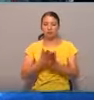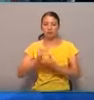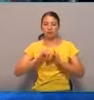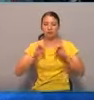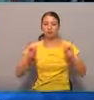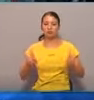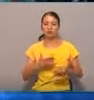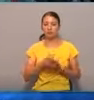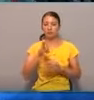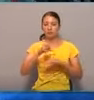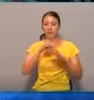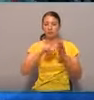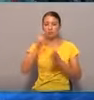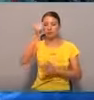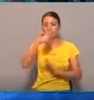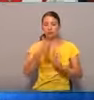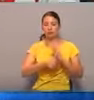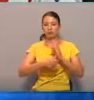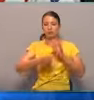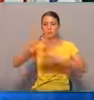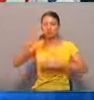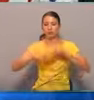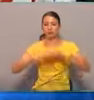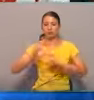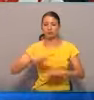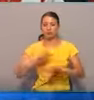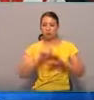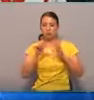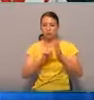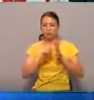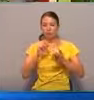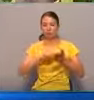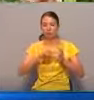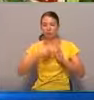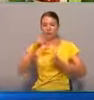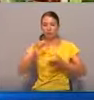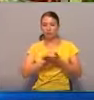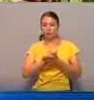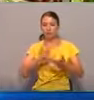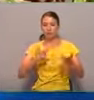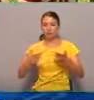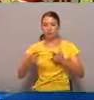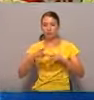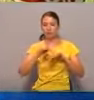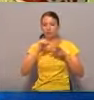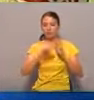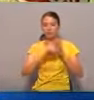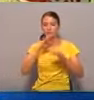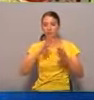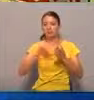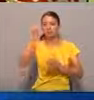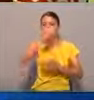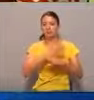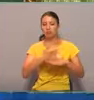бар. 2018 жылы 6 нысанның құрылысы жүргізілді. 16 ғимараттың жобалық сметалық құжаты әзірленді. 2016-2019 жылдар